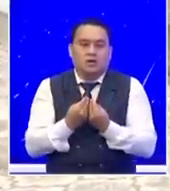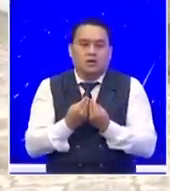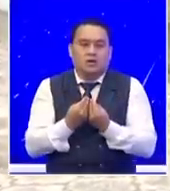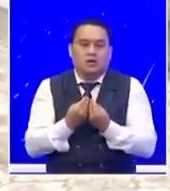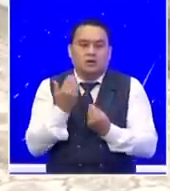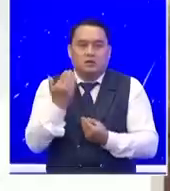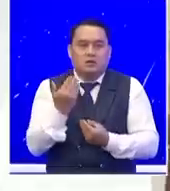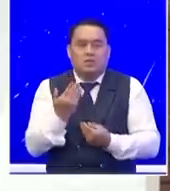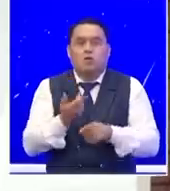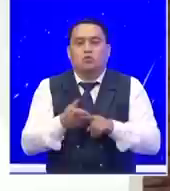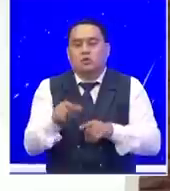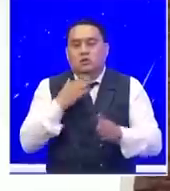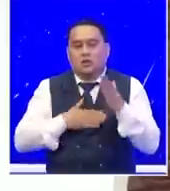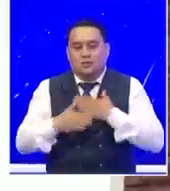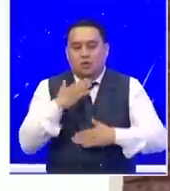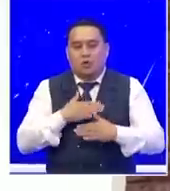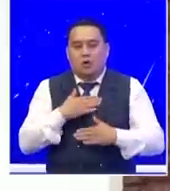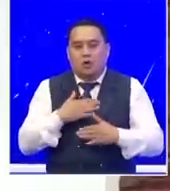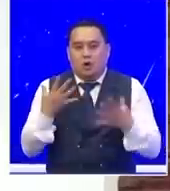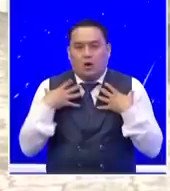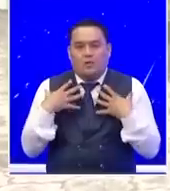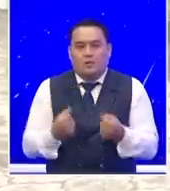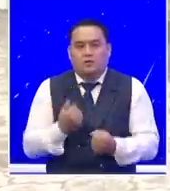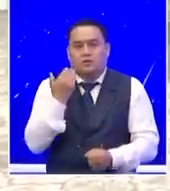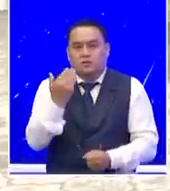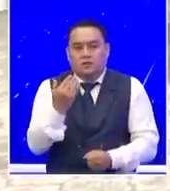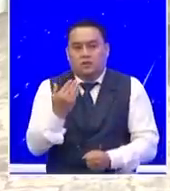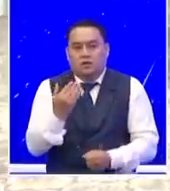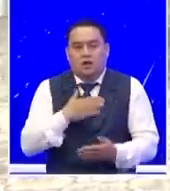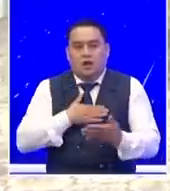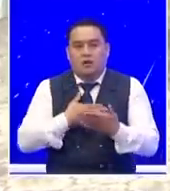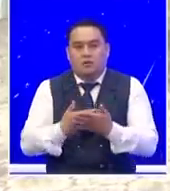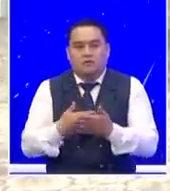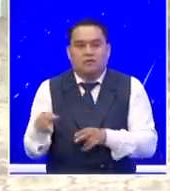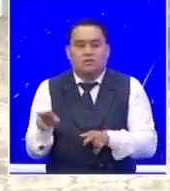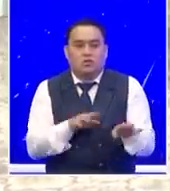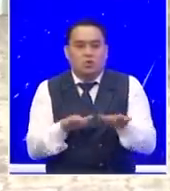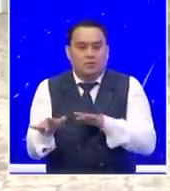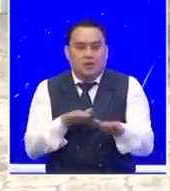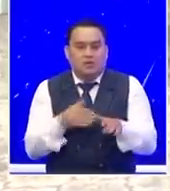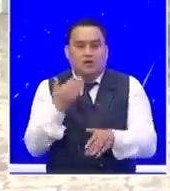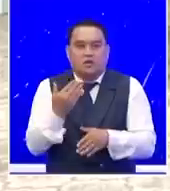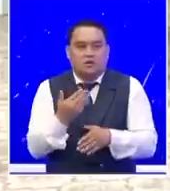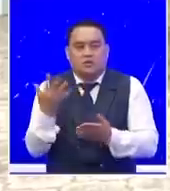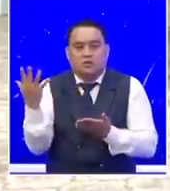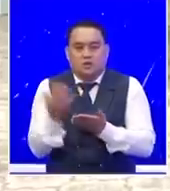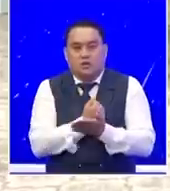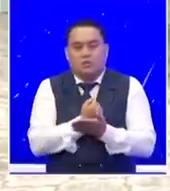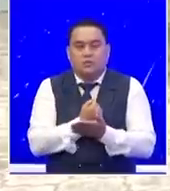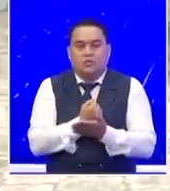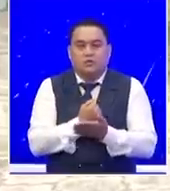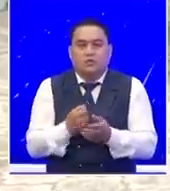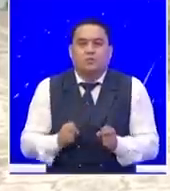айтсын. Өте ризамын. Баламның осында сіздердің арқаларыңызда оперативный іс-қимыл жүргізулеріңіздің арқасында